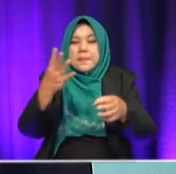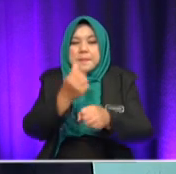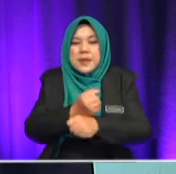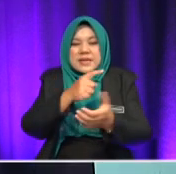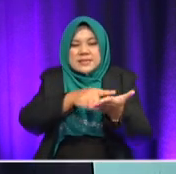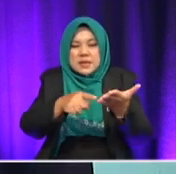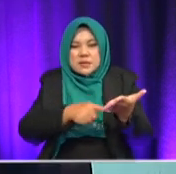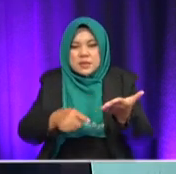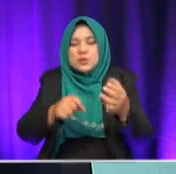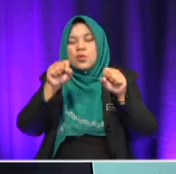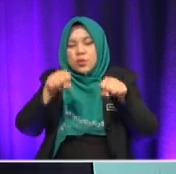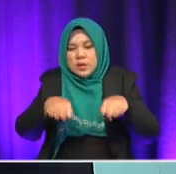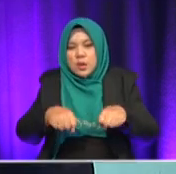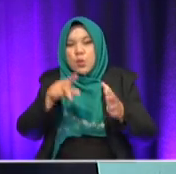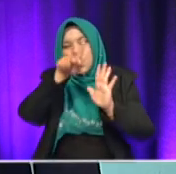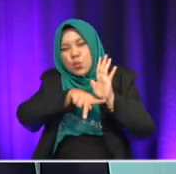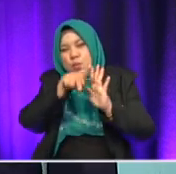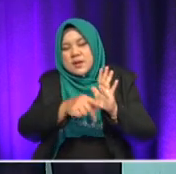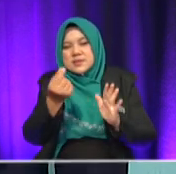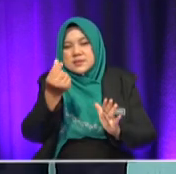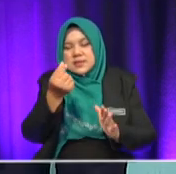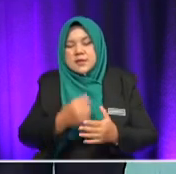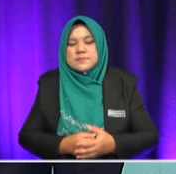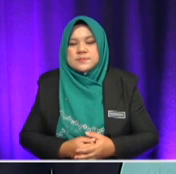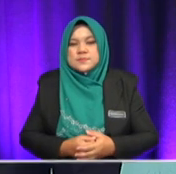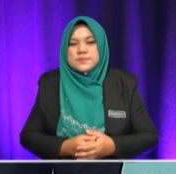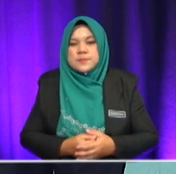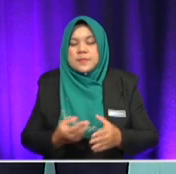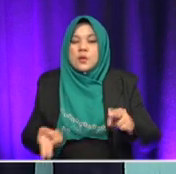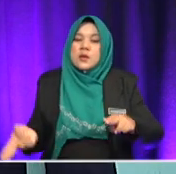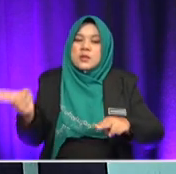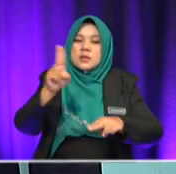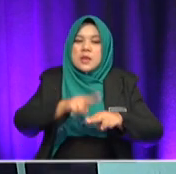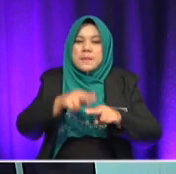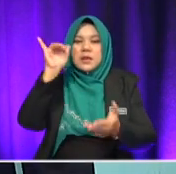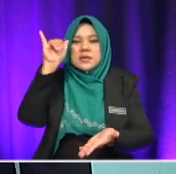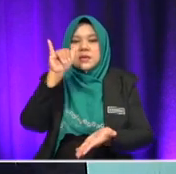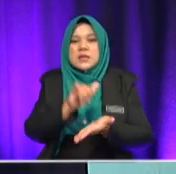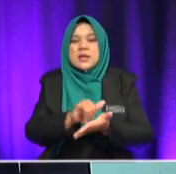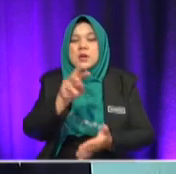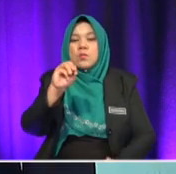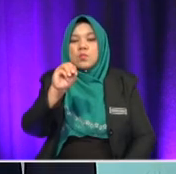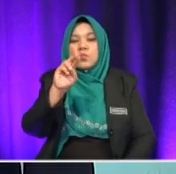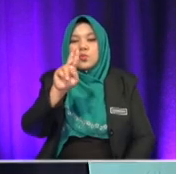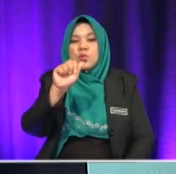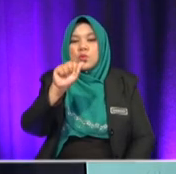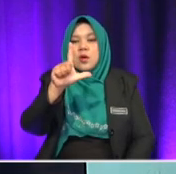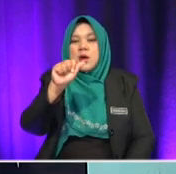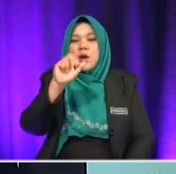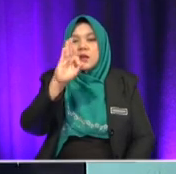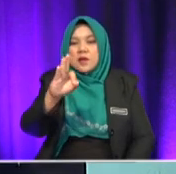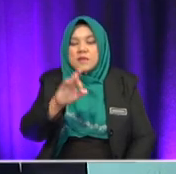Oke sono lah ya dan yang kita sekali meningkatkan keyakinan mualaf Oh orang bukan Islam yang masuk Islam Ya Allah